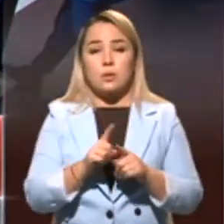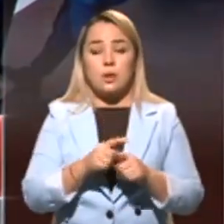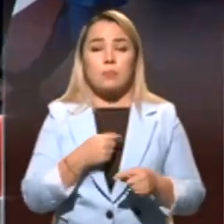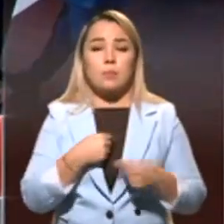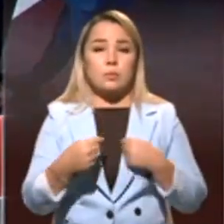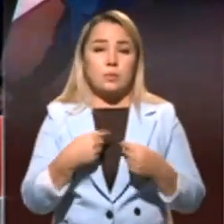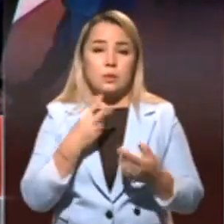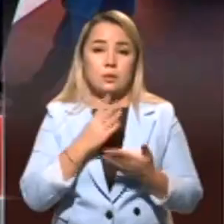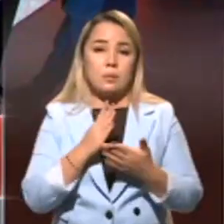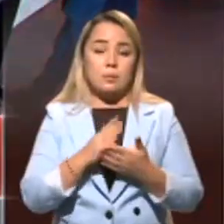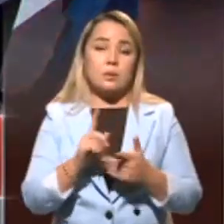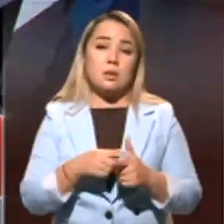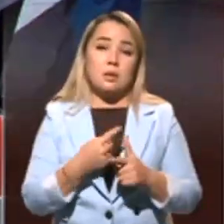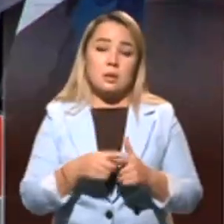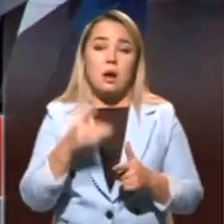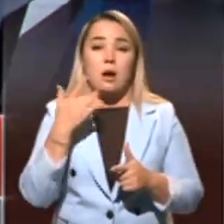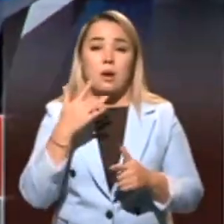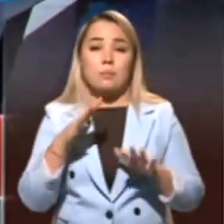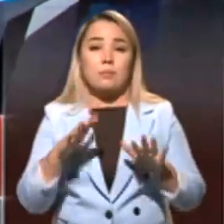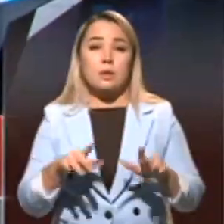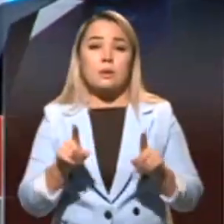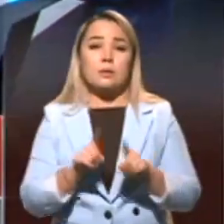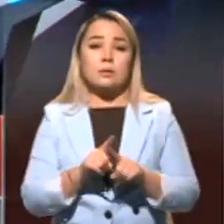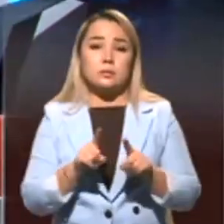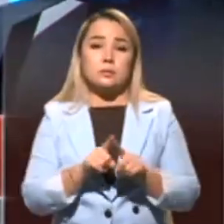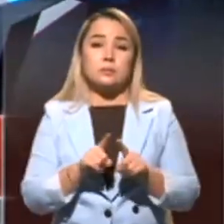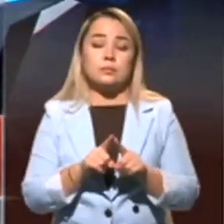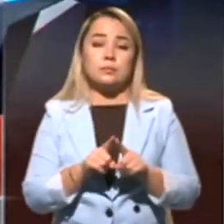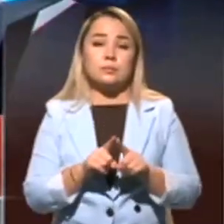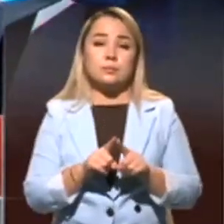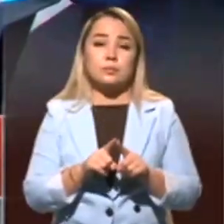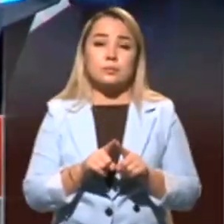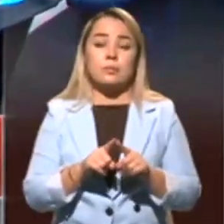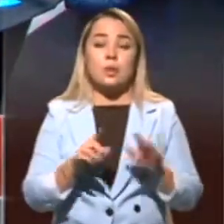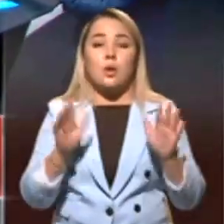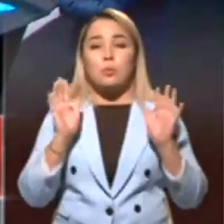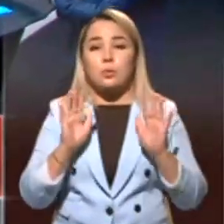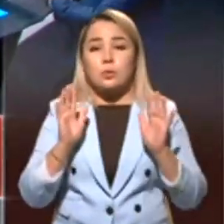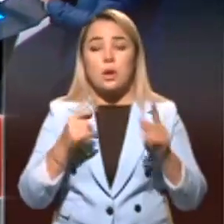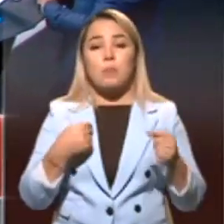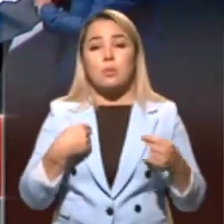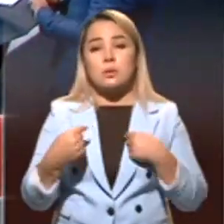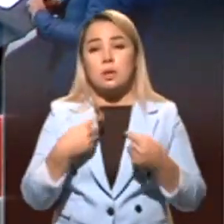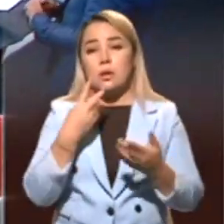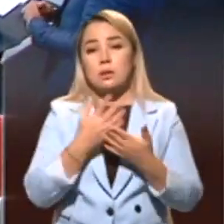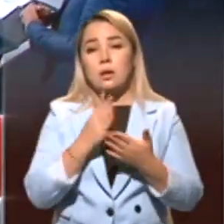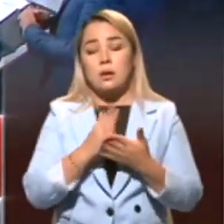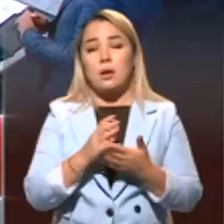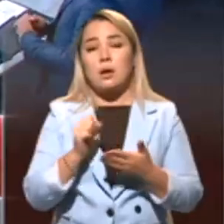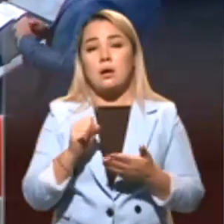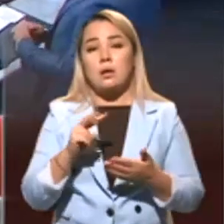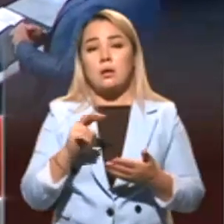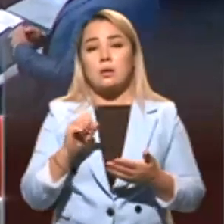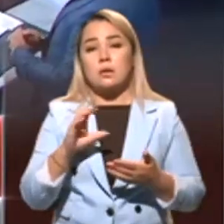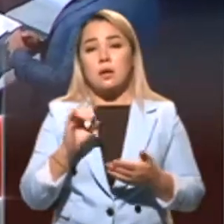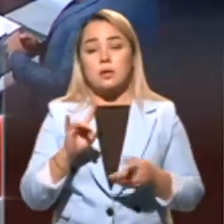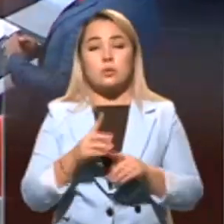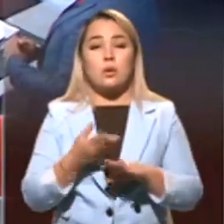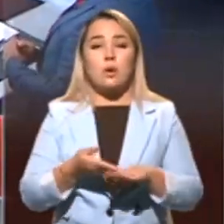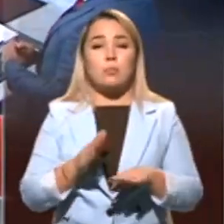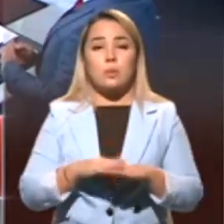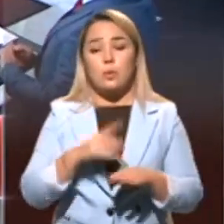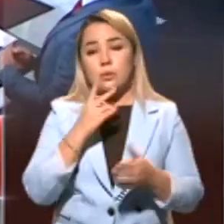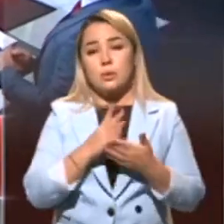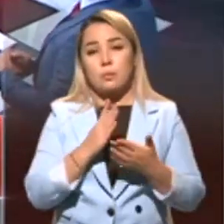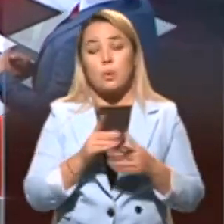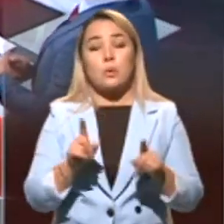қиналып жатқаны. Немесе Америкадағы жаңағы мұсылмандардың қиналып жатқанына жаңағы Алясқардың басшысына да ауыр тиеді.